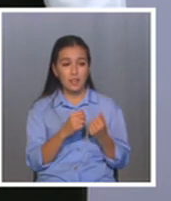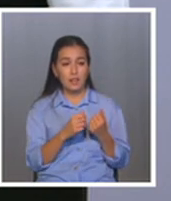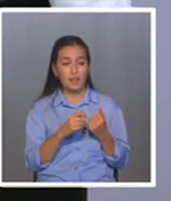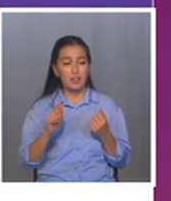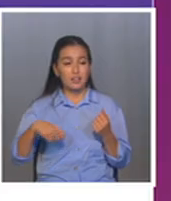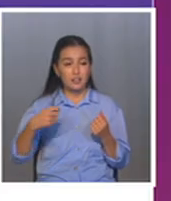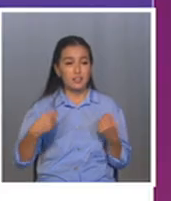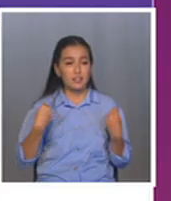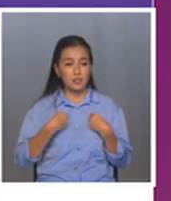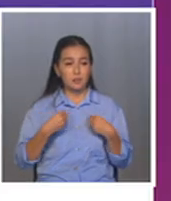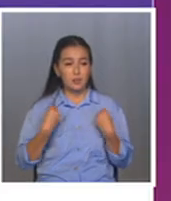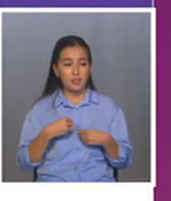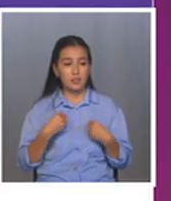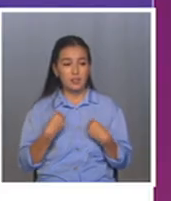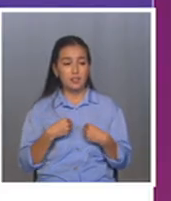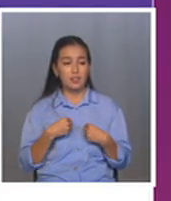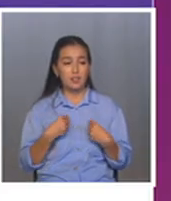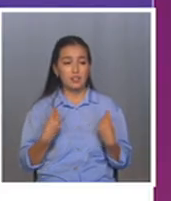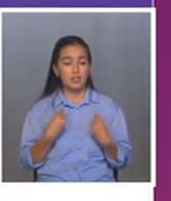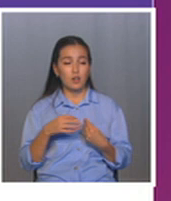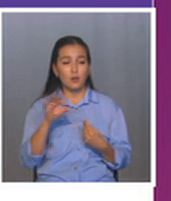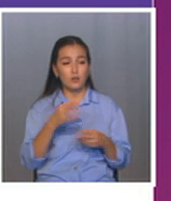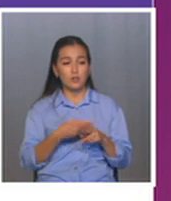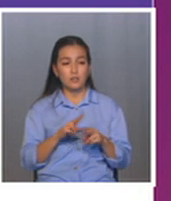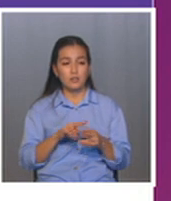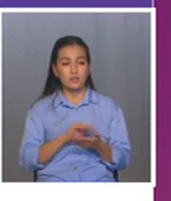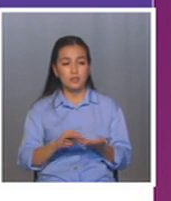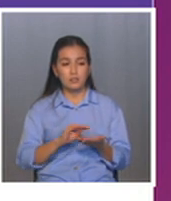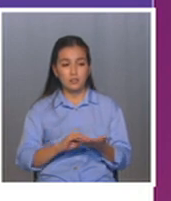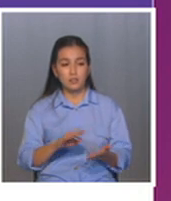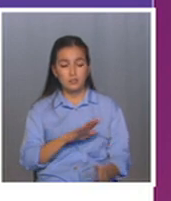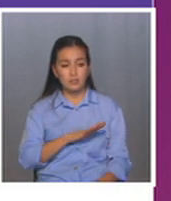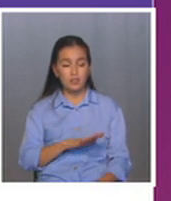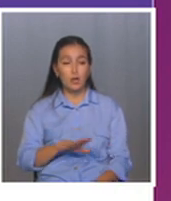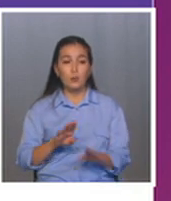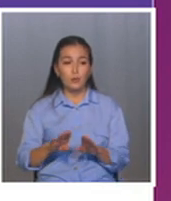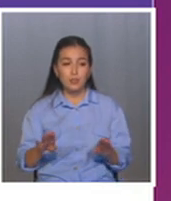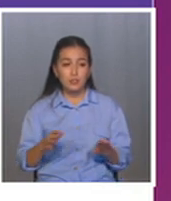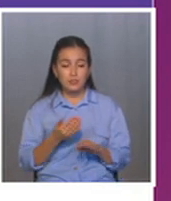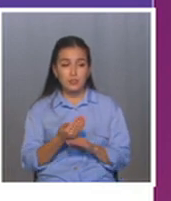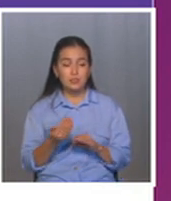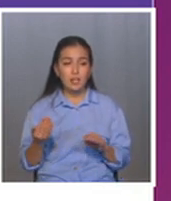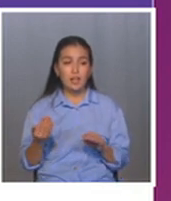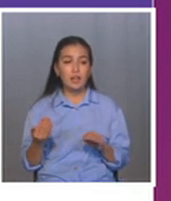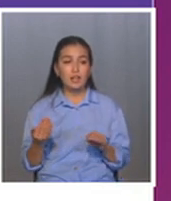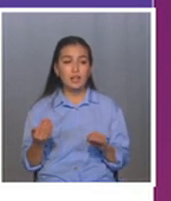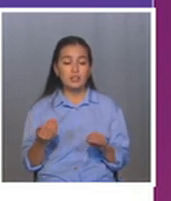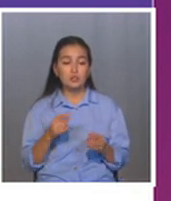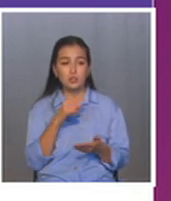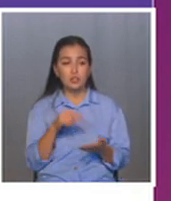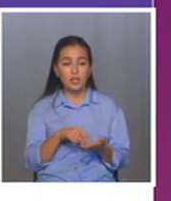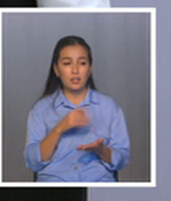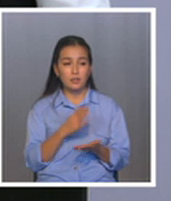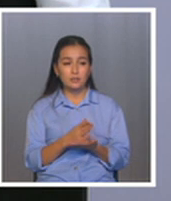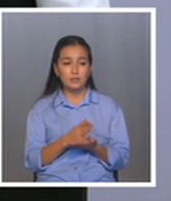тігілген киімдерді кигендігі туралы жазған екен. Оқушылар, сіздерде мынандай сұрақтар туып